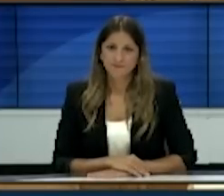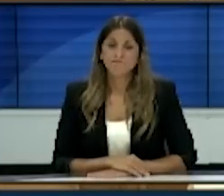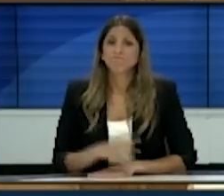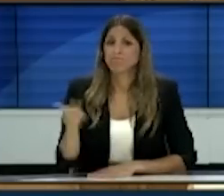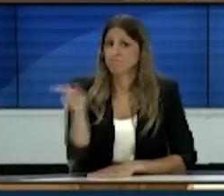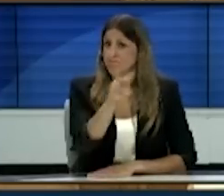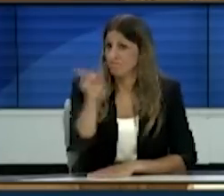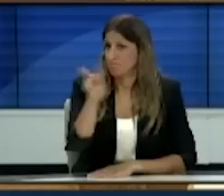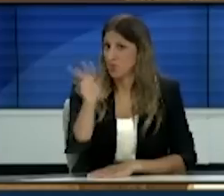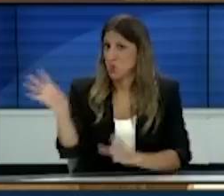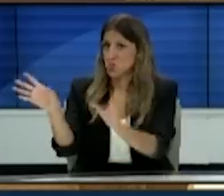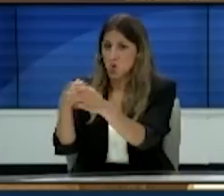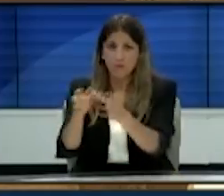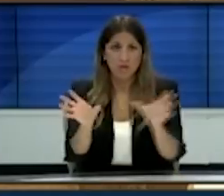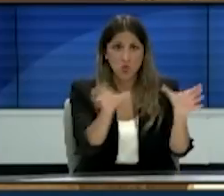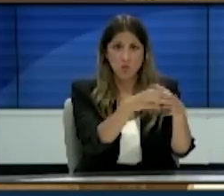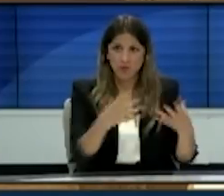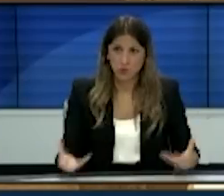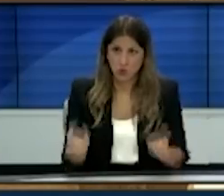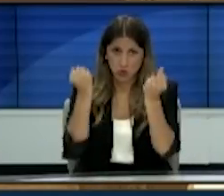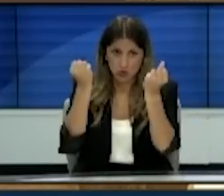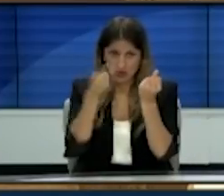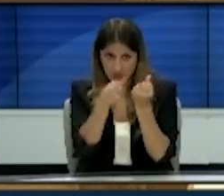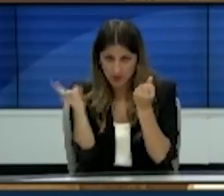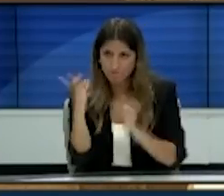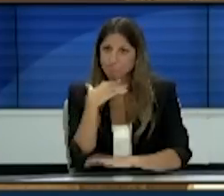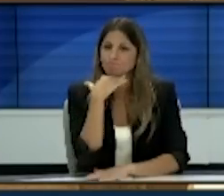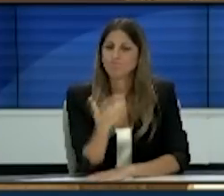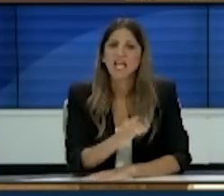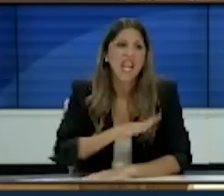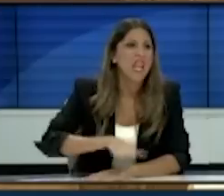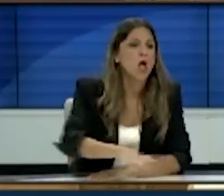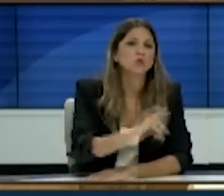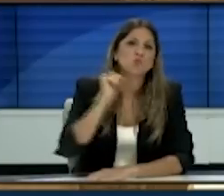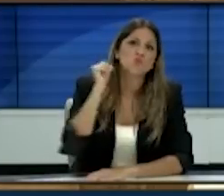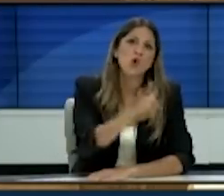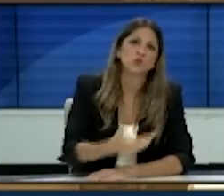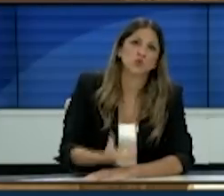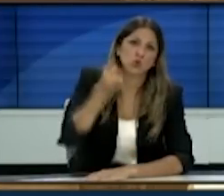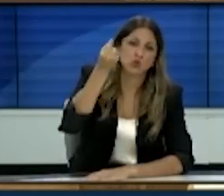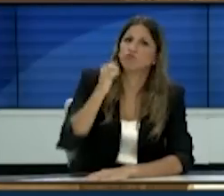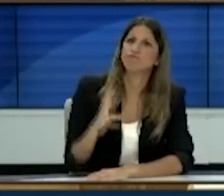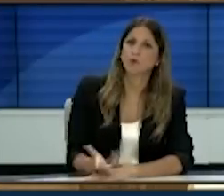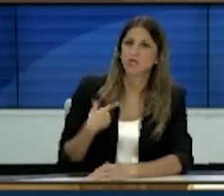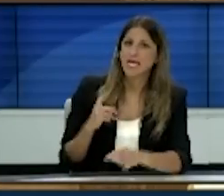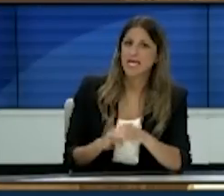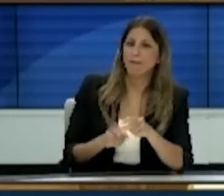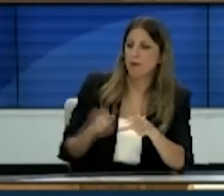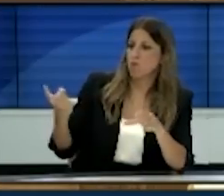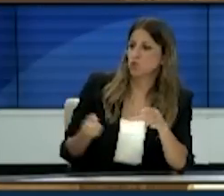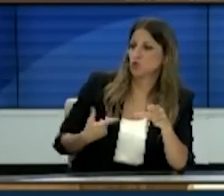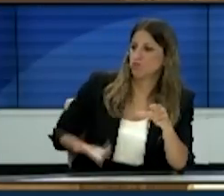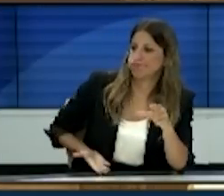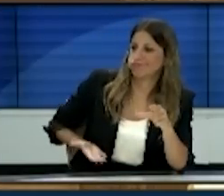γιατί μόνο ο ίδιος ο λαός σώζει το λαό. Μόνο με ενίσχυση του ΚΚΕ και στην